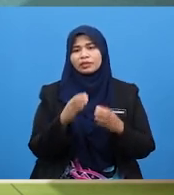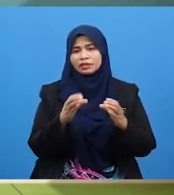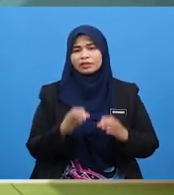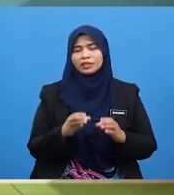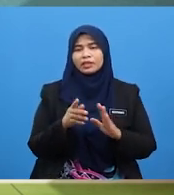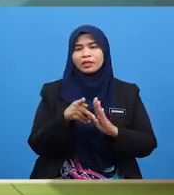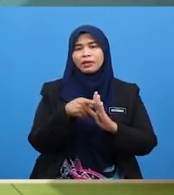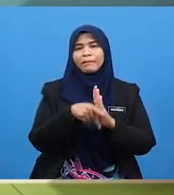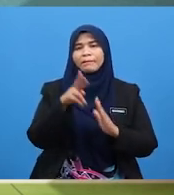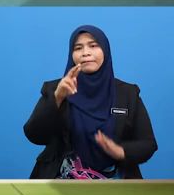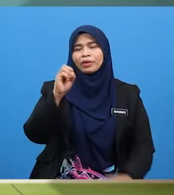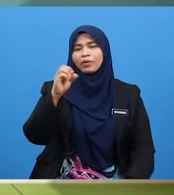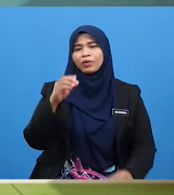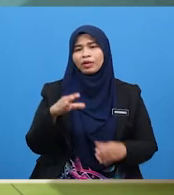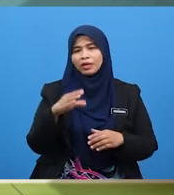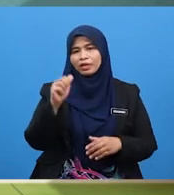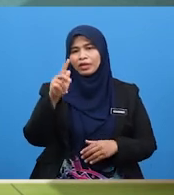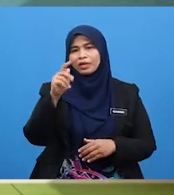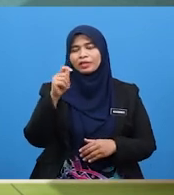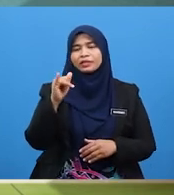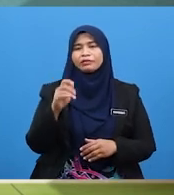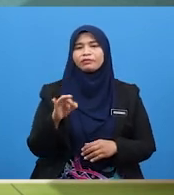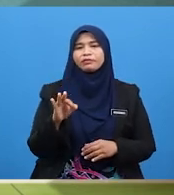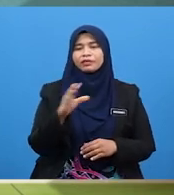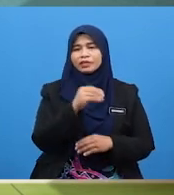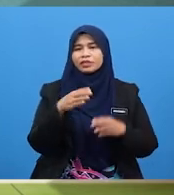secara proaktif dan cemerlang.